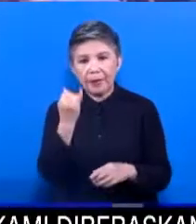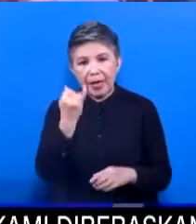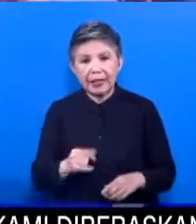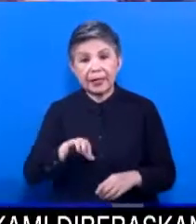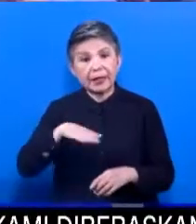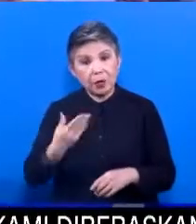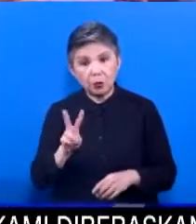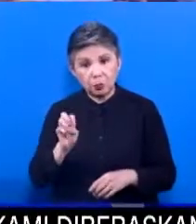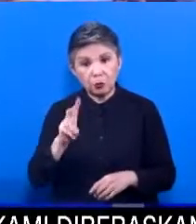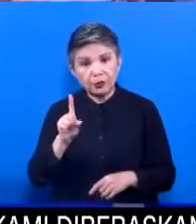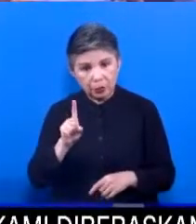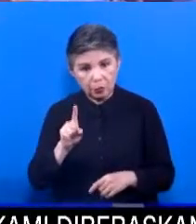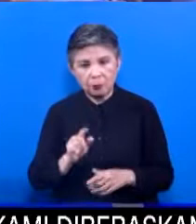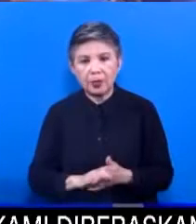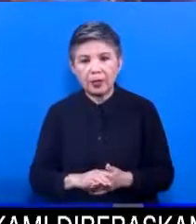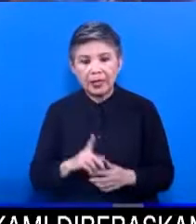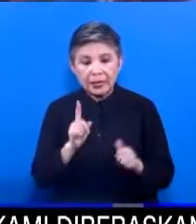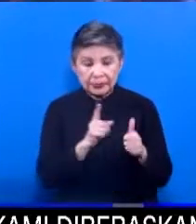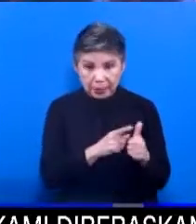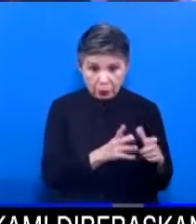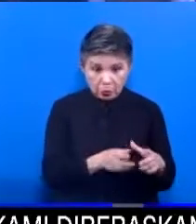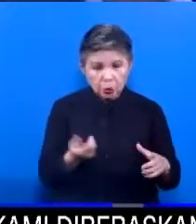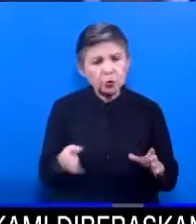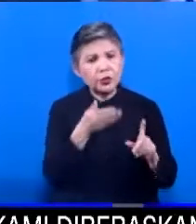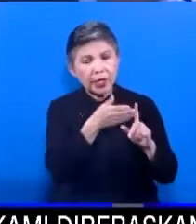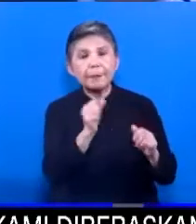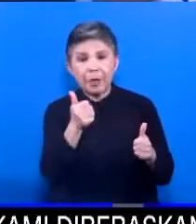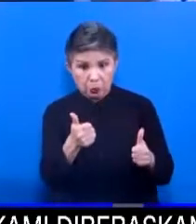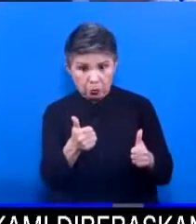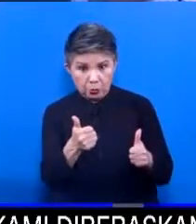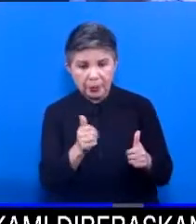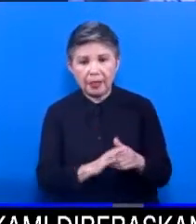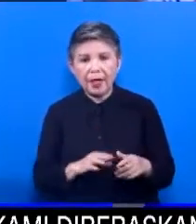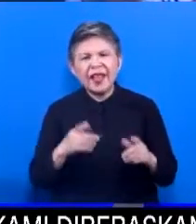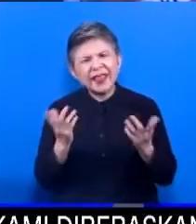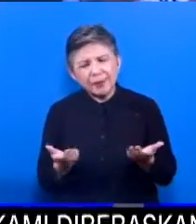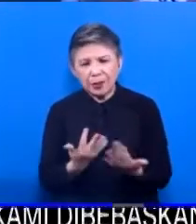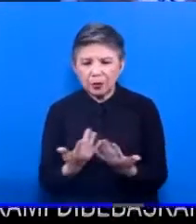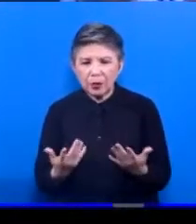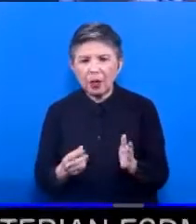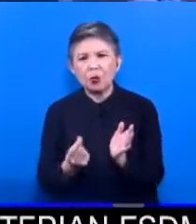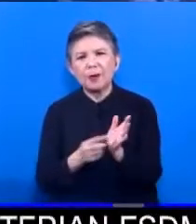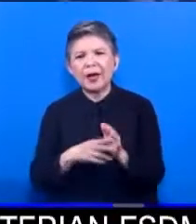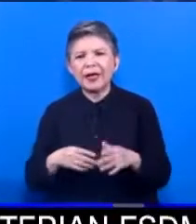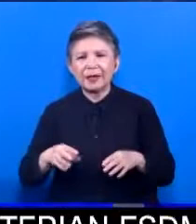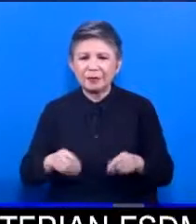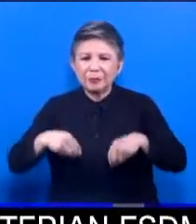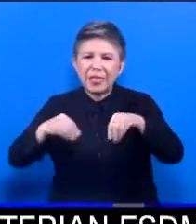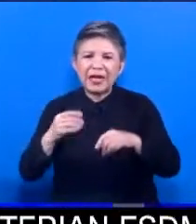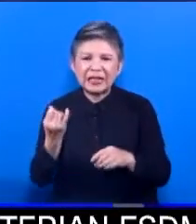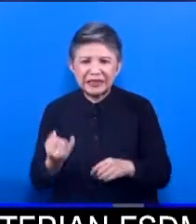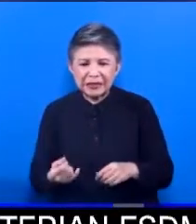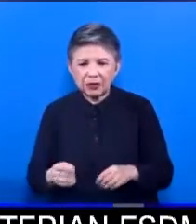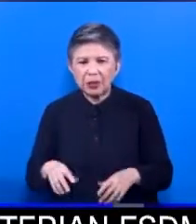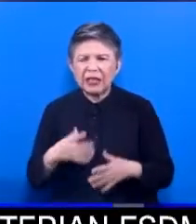tahun 2021. Di satu sisi, tujuan baik ini disambut banyak pihak, namun masyarakat dan pedagang kecil yang menggunakan juga